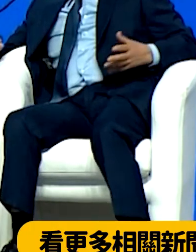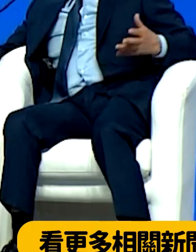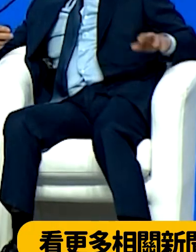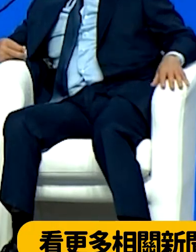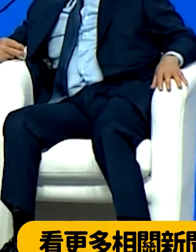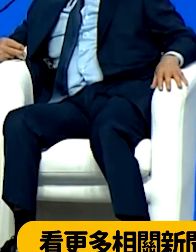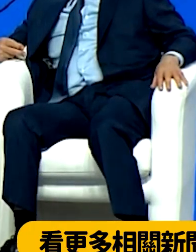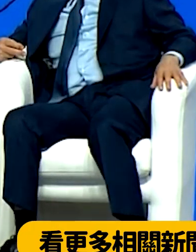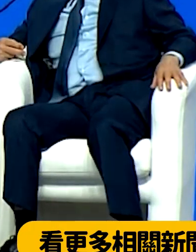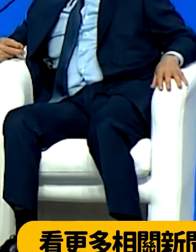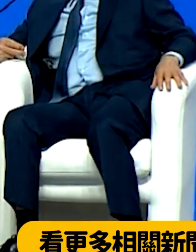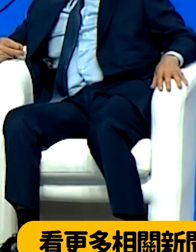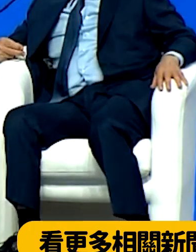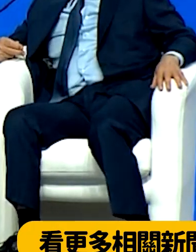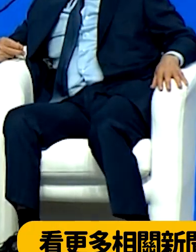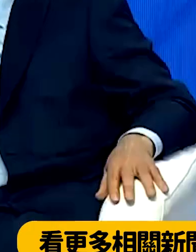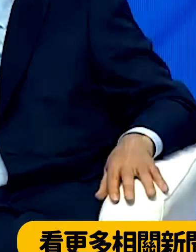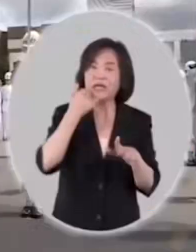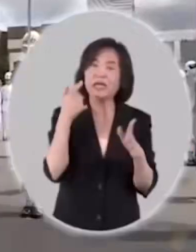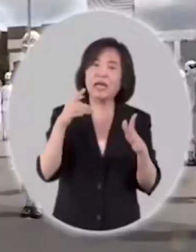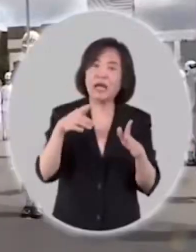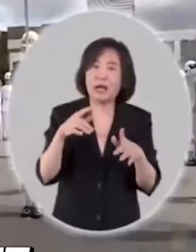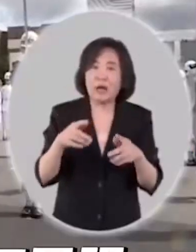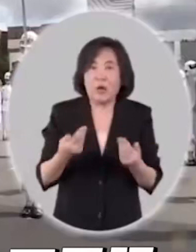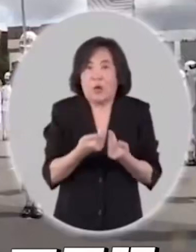И я здесь никаких угроз не вижу.